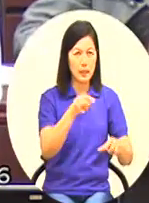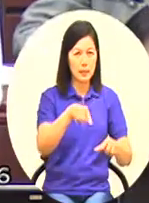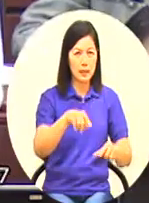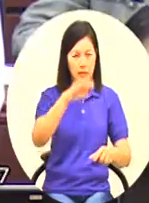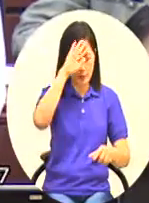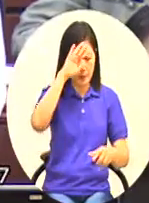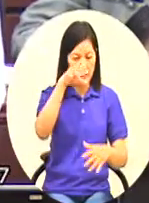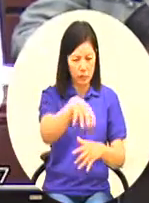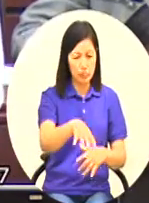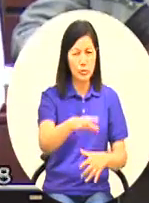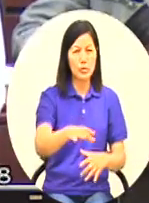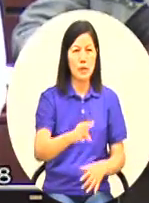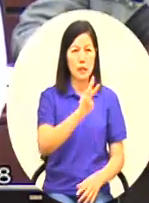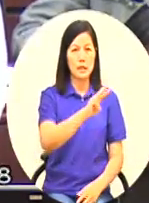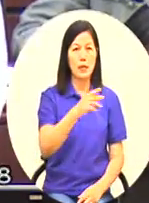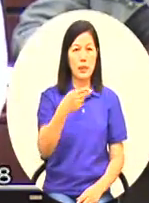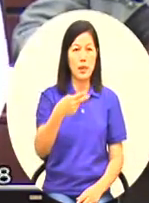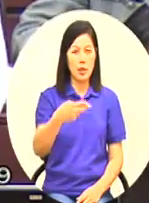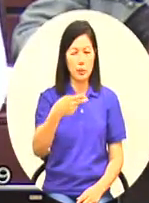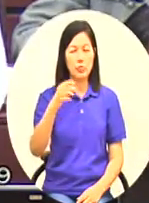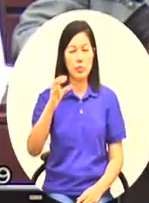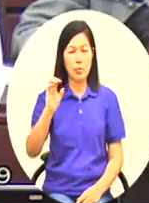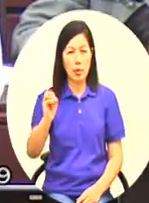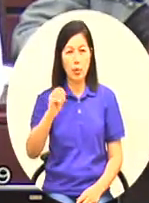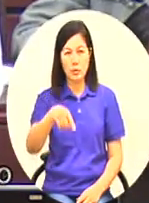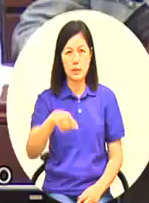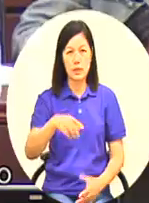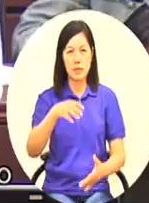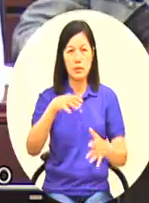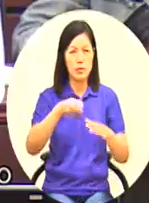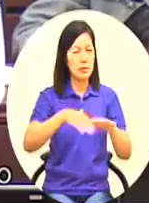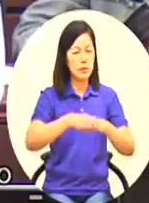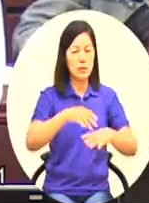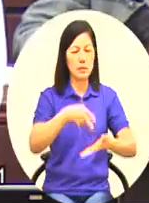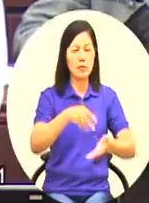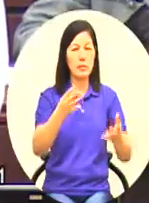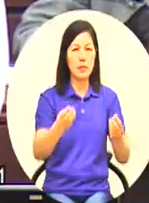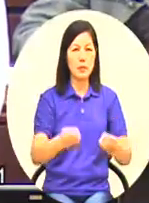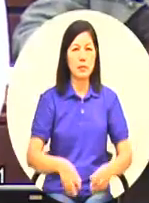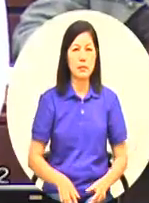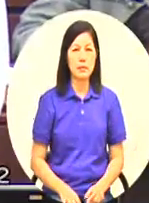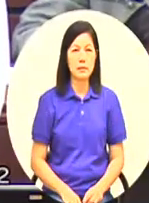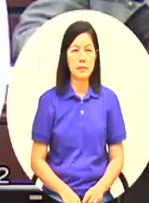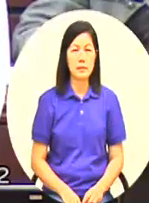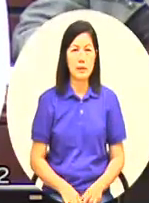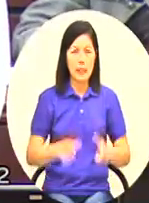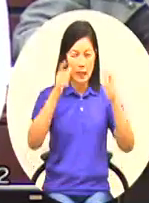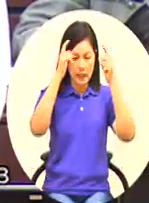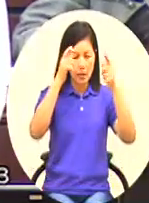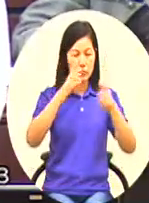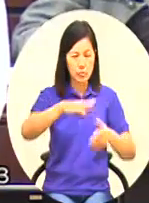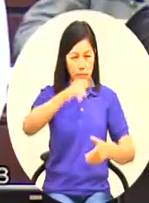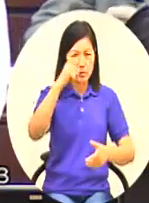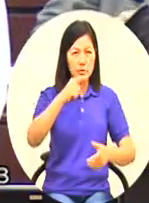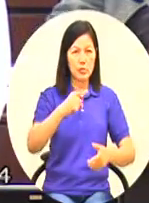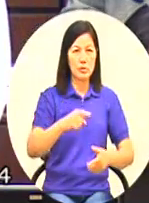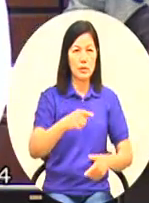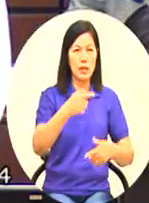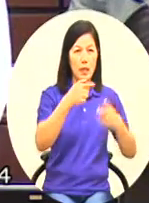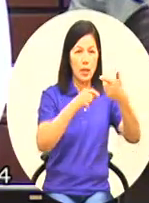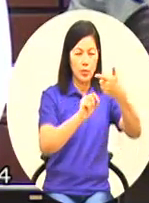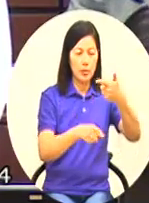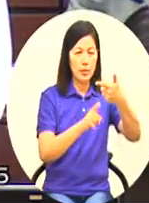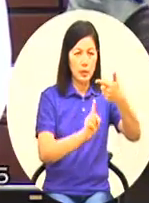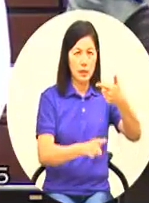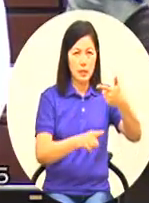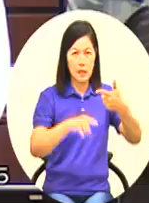伫 WHO 内底是无成立啦吼，因为吼，咱高雄第一例支卡是6月1日吼发觉到